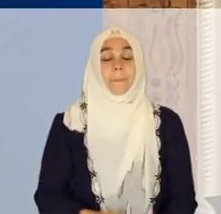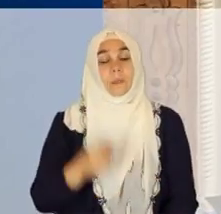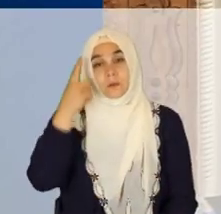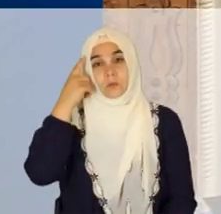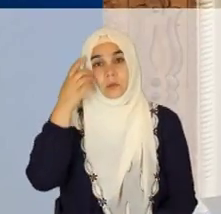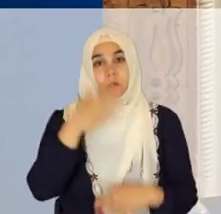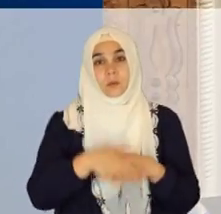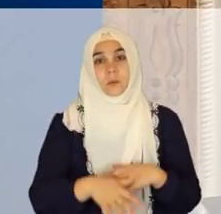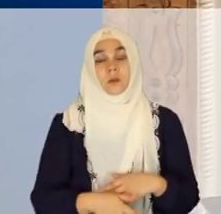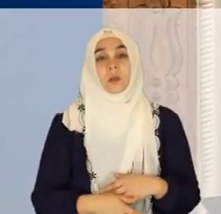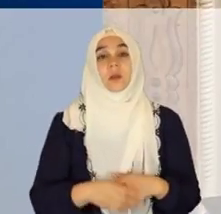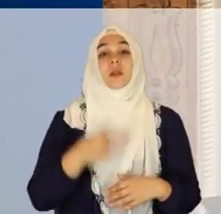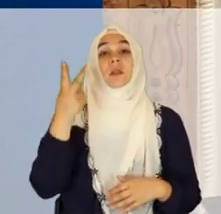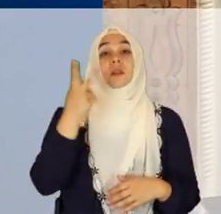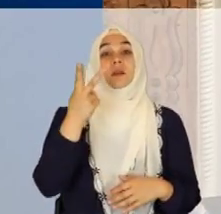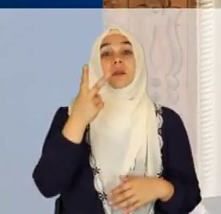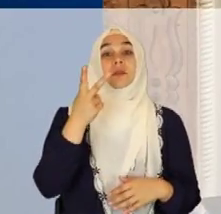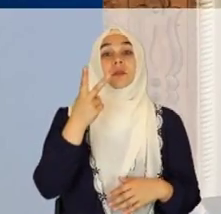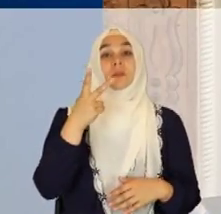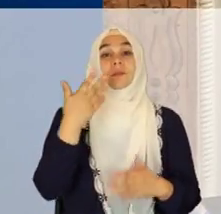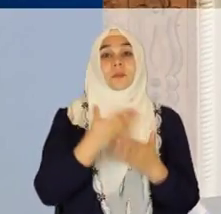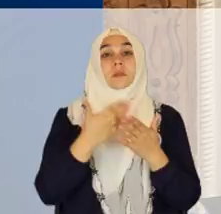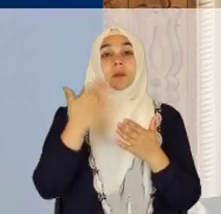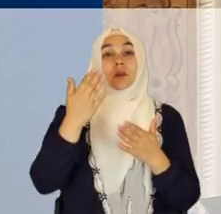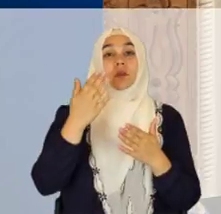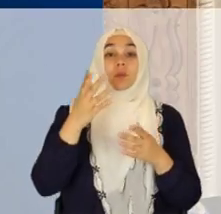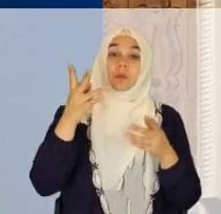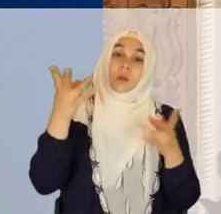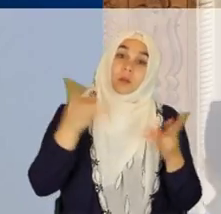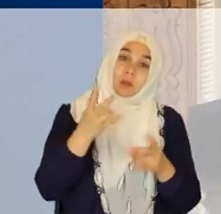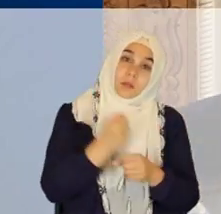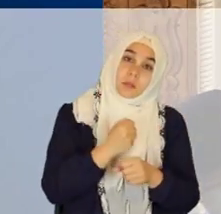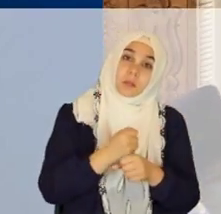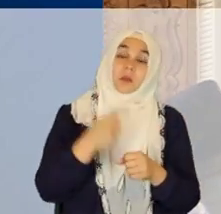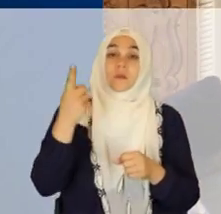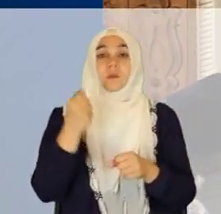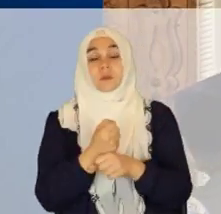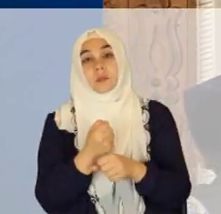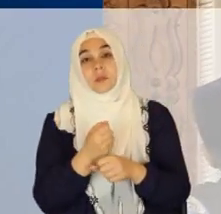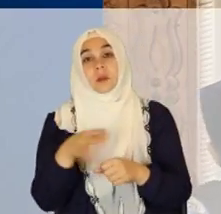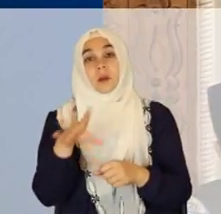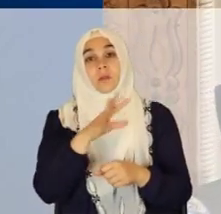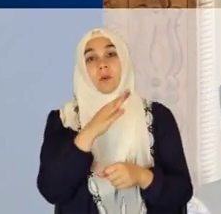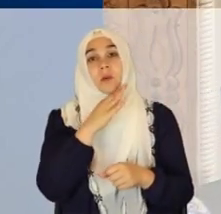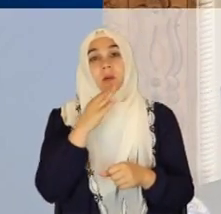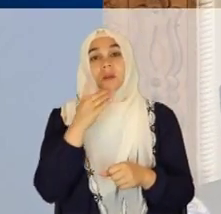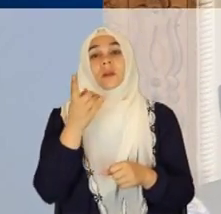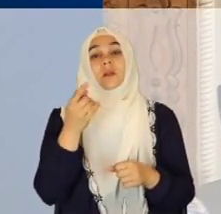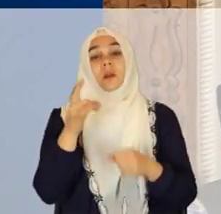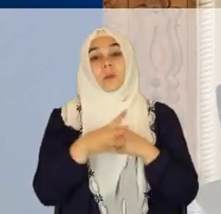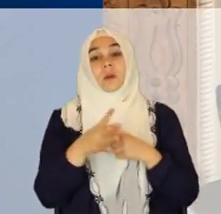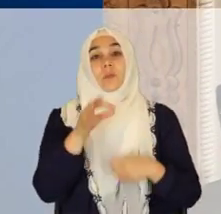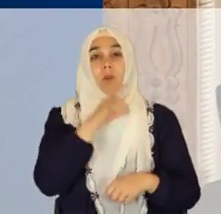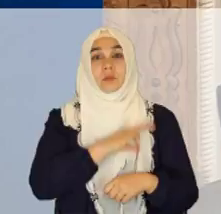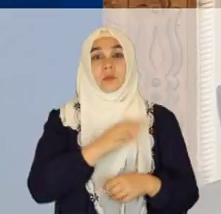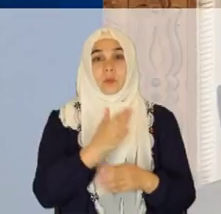Tushunadimi? Ikki narsa ko'ndalang bo'lib qoldi. Buni qilsammikin, buni qilsammikin deganda kambag'allarga